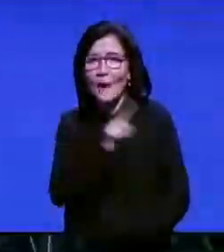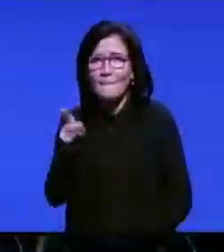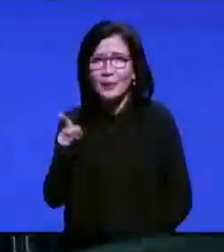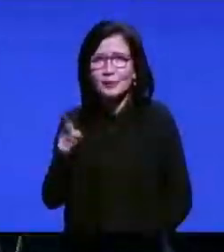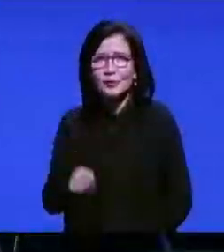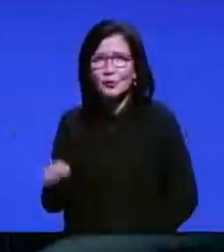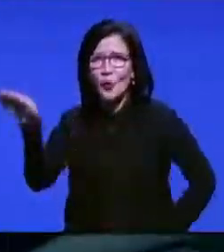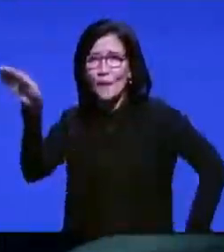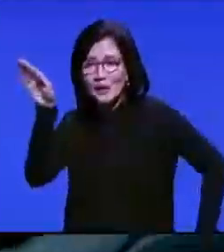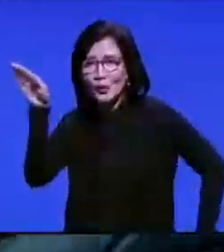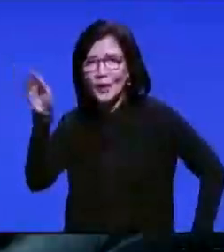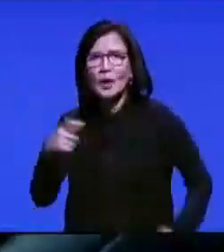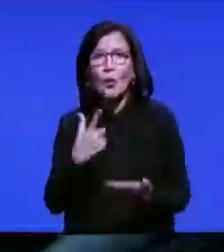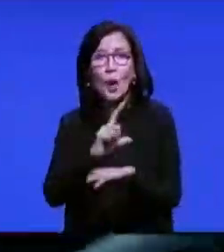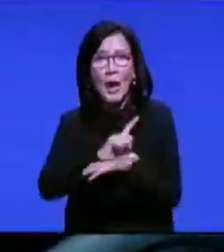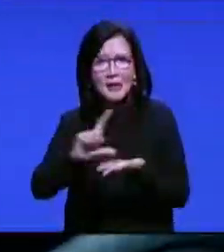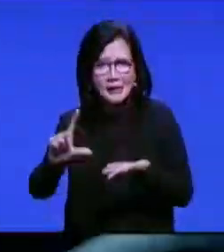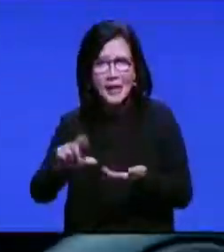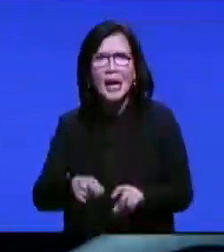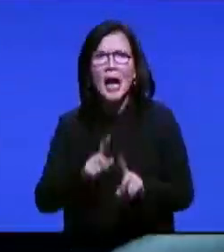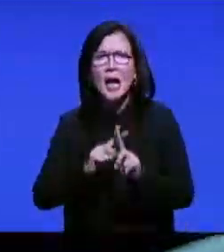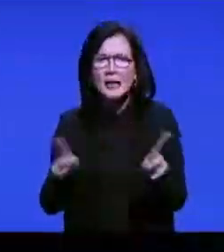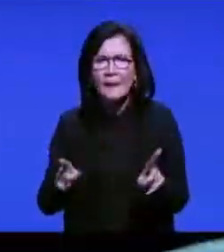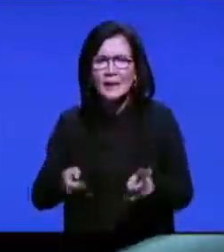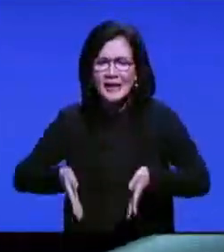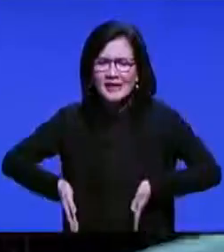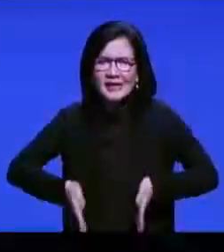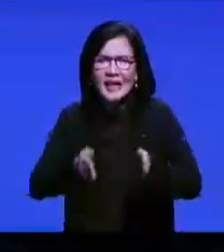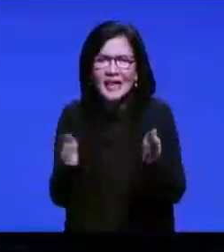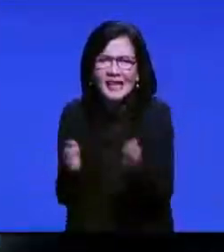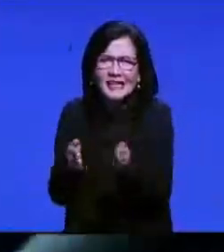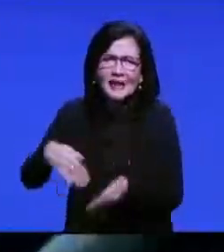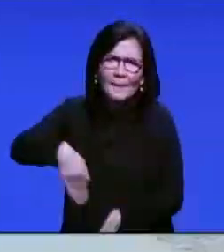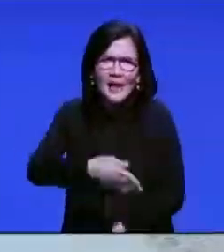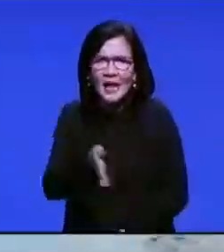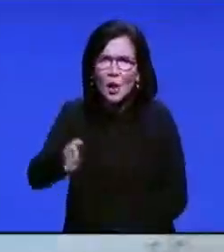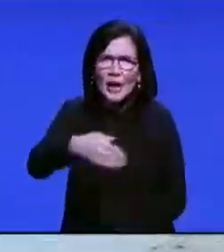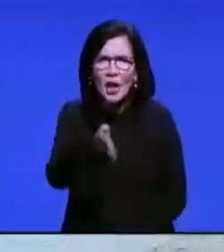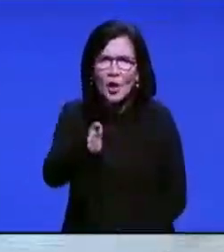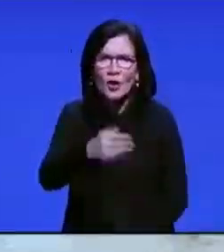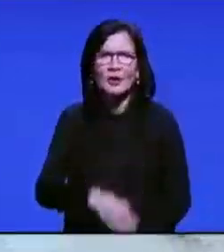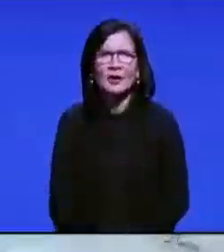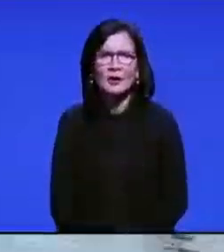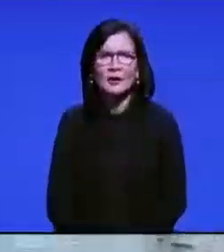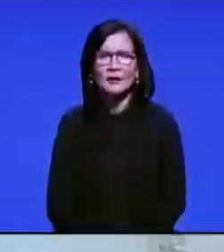jalanannya cukup lancar, namun memang jalannya kecil dan berkelok-kelok.